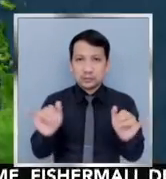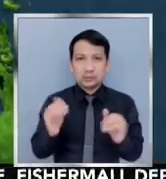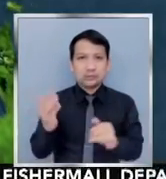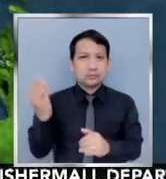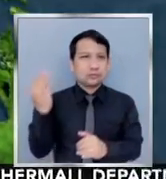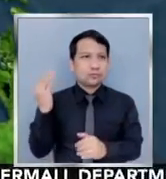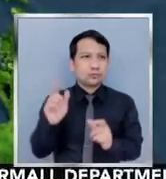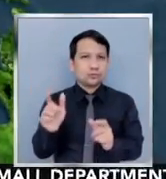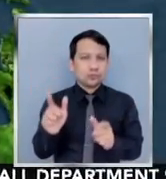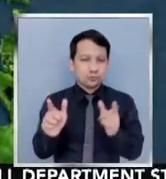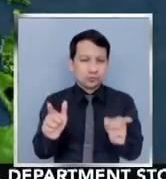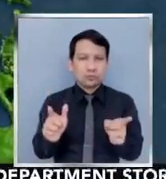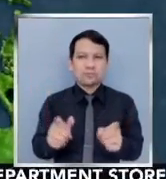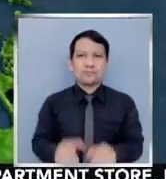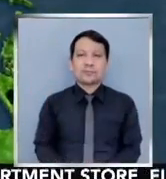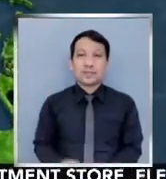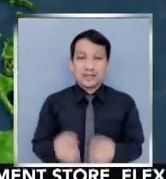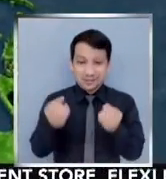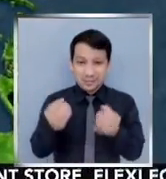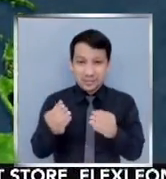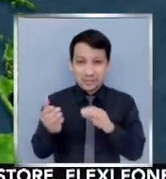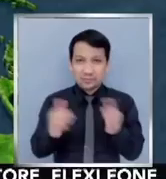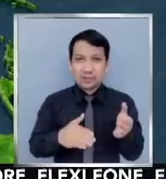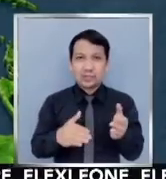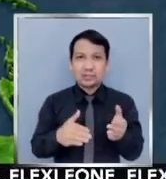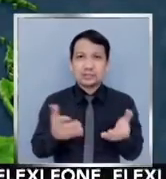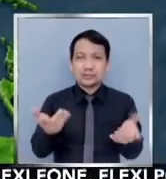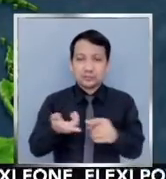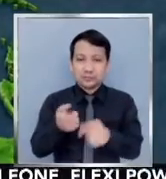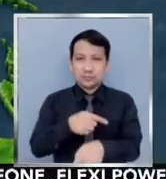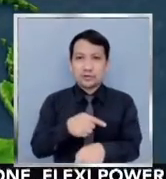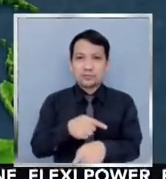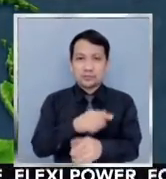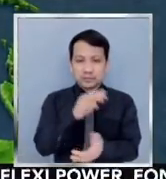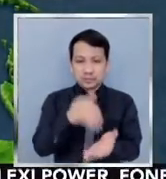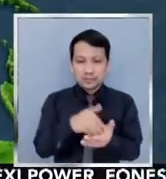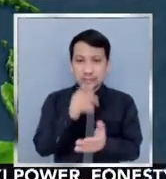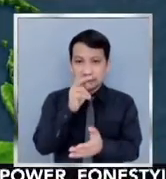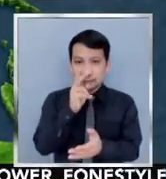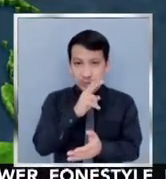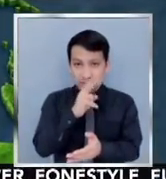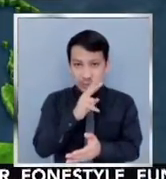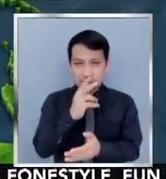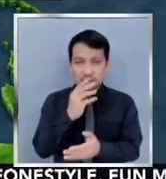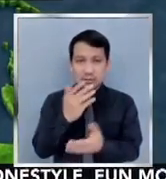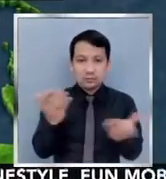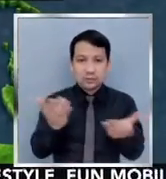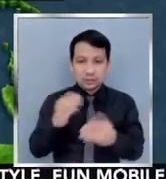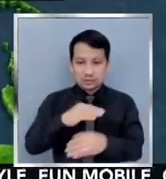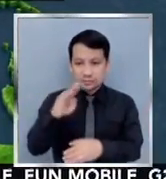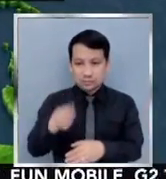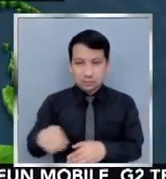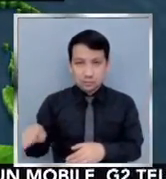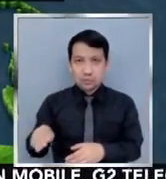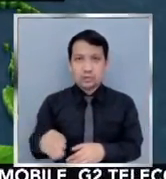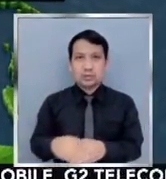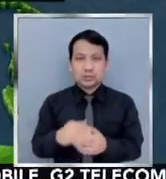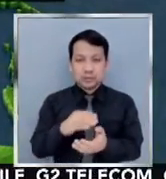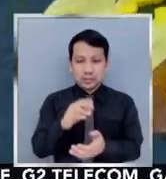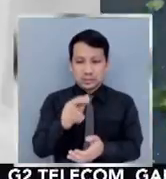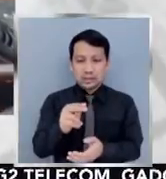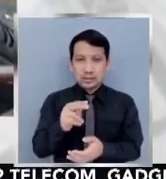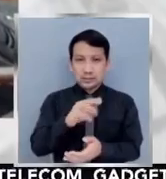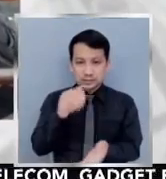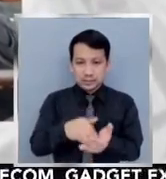2021. Pinakamarami naman sa mga namatay ay mula sa Central Visayas, kung nasaan ang Bohol, kasunod ang Central Luzon at Western